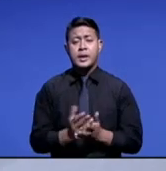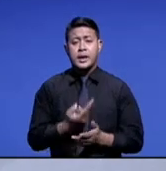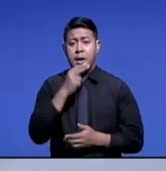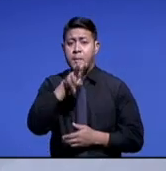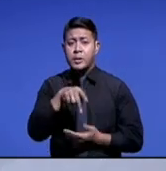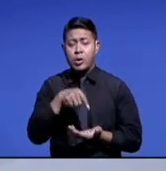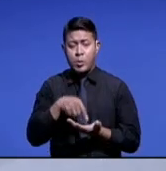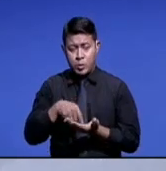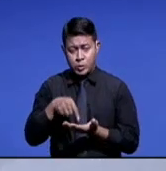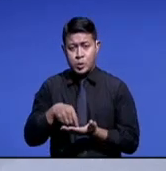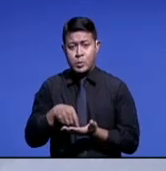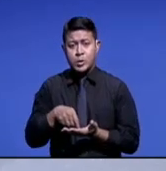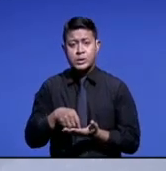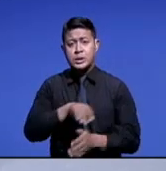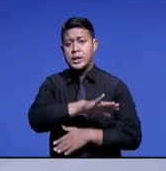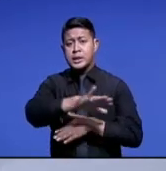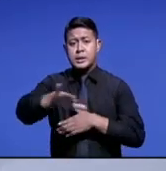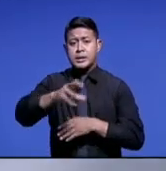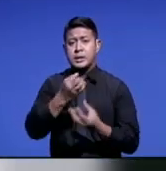pemungutan suara di sejumlah negara berikut ini.